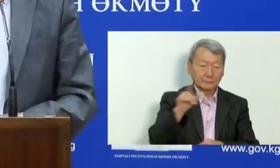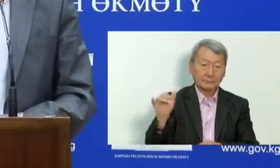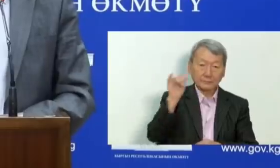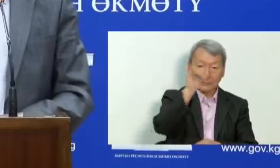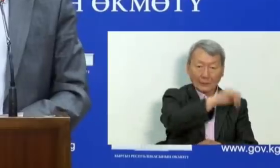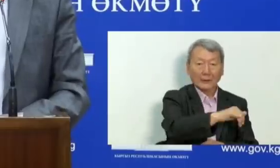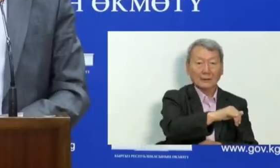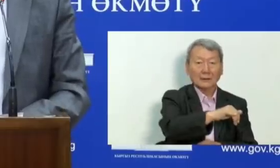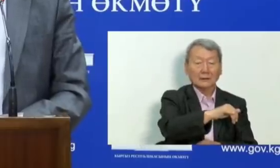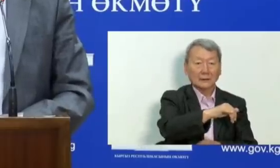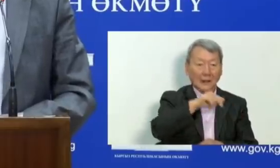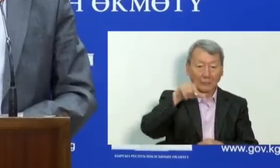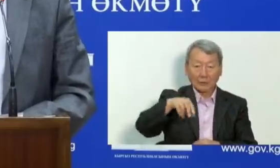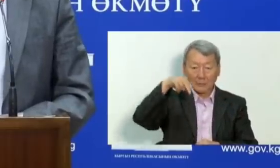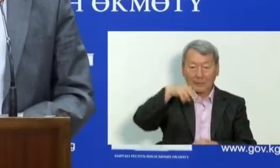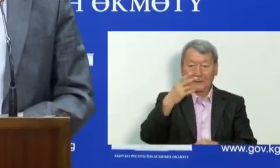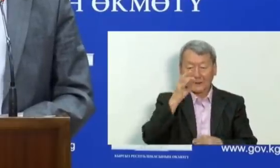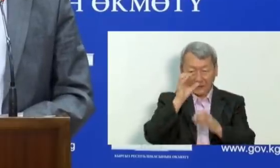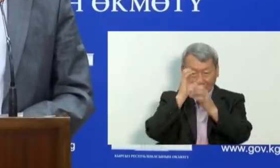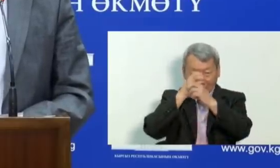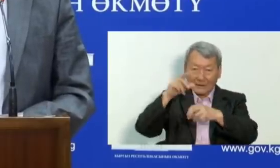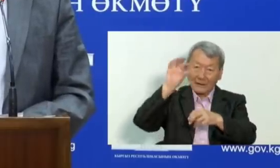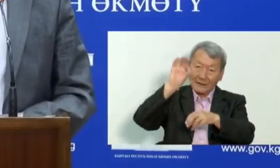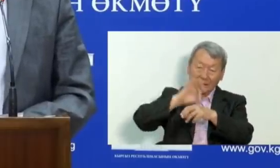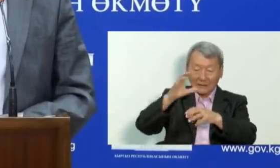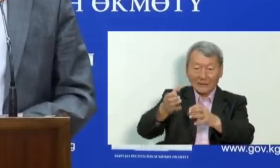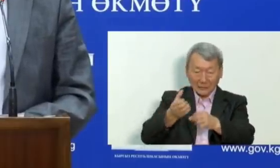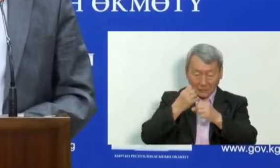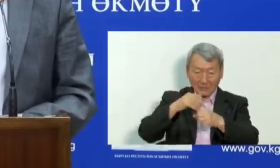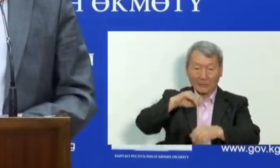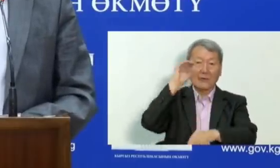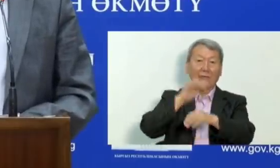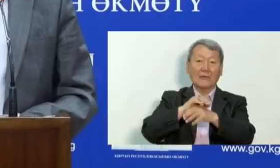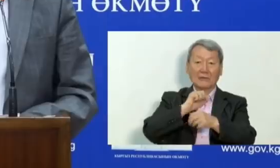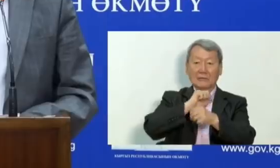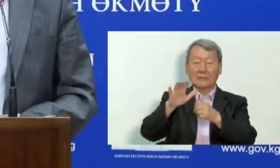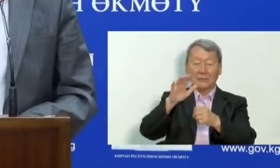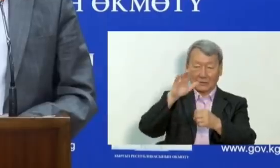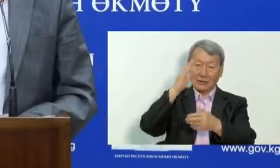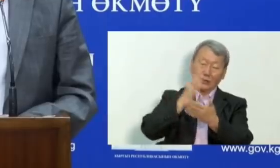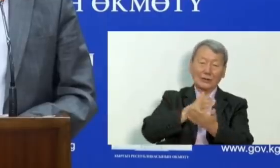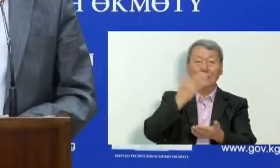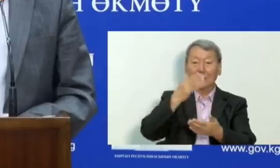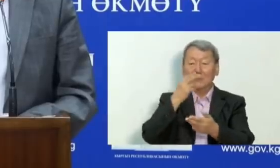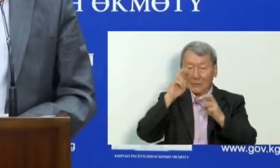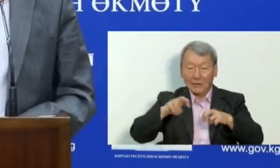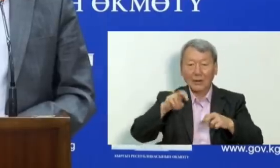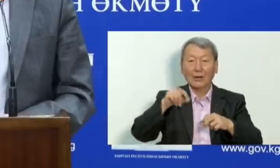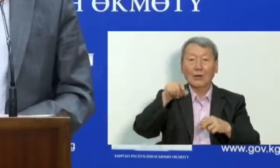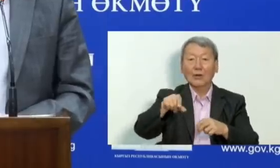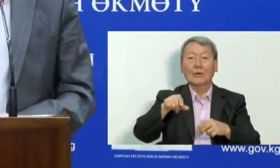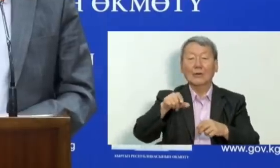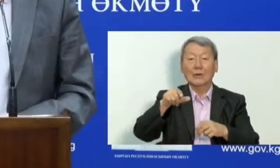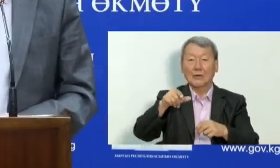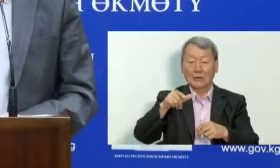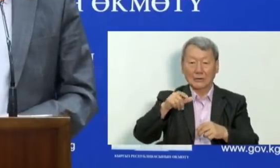жерден ПЦР анализдер алынган экен, ошол COVID-19 жугузуп алган жокпу деп. Ошол эле учурда ошол